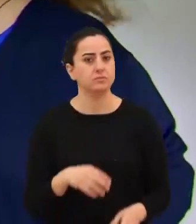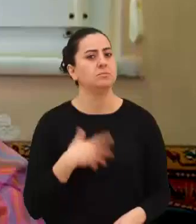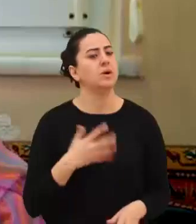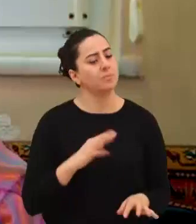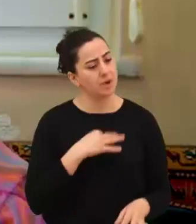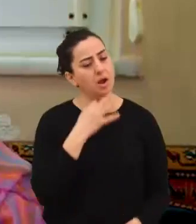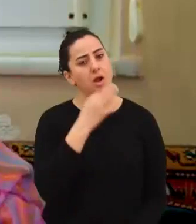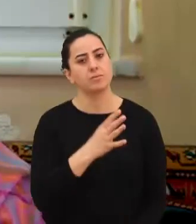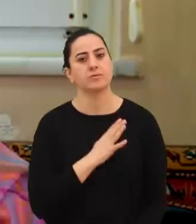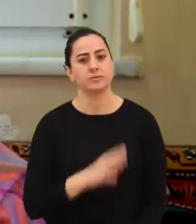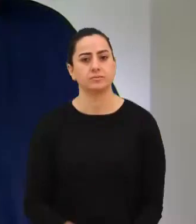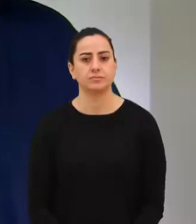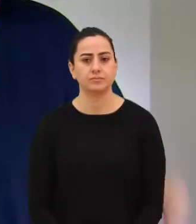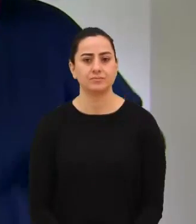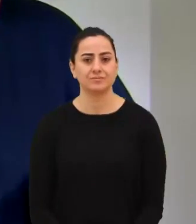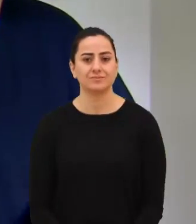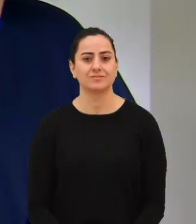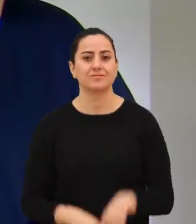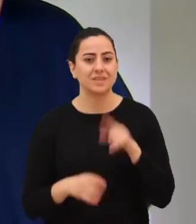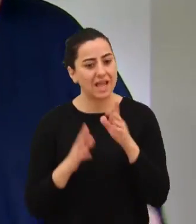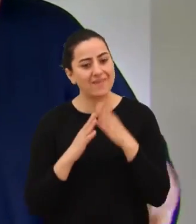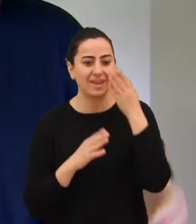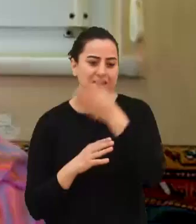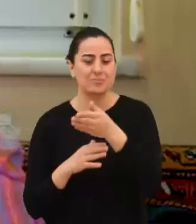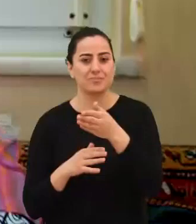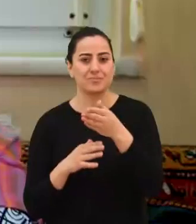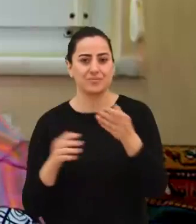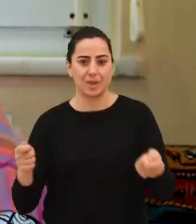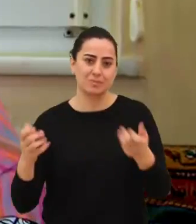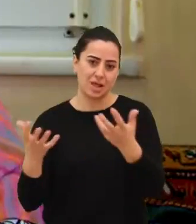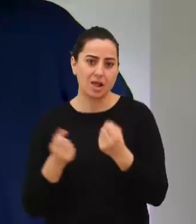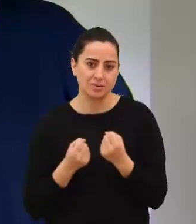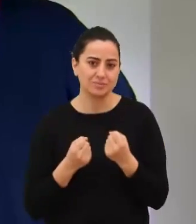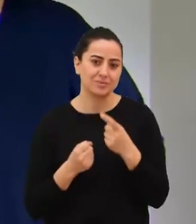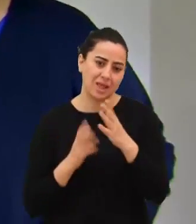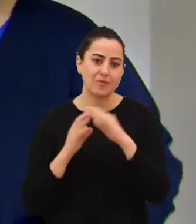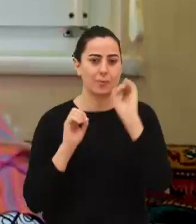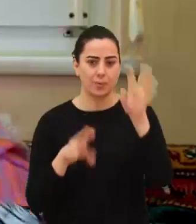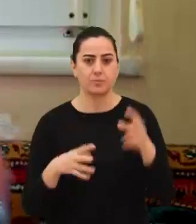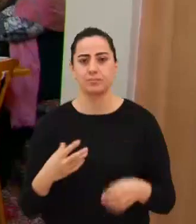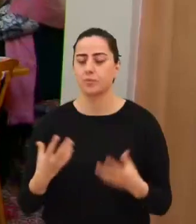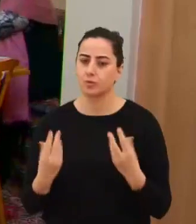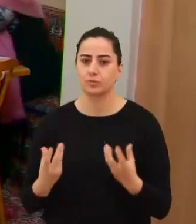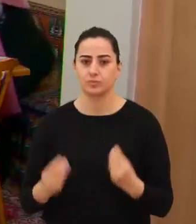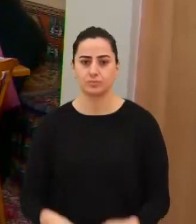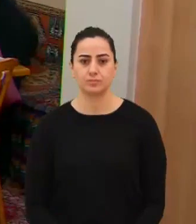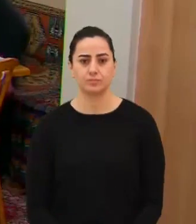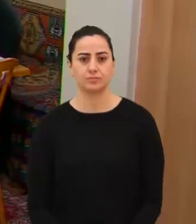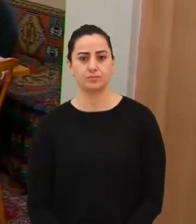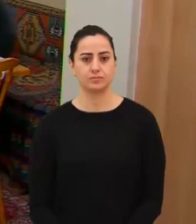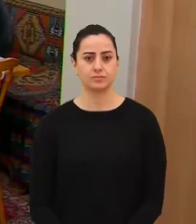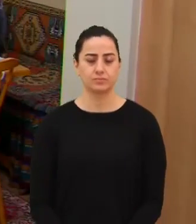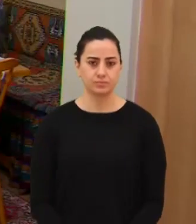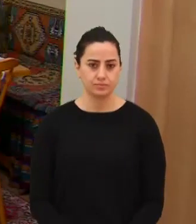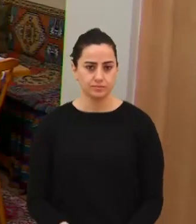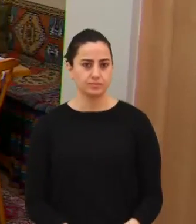ben haber vereceğim. Fatmacığım senin eve uğrayalım da revane tepsisini alalım. Hem seni de bırakmış oluruz. Hadi. Hadi hemseri bırakırız.